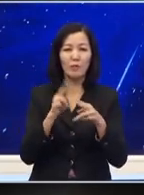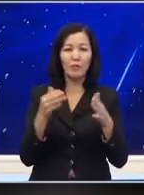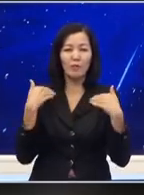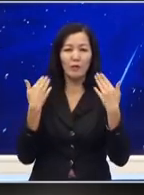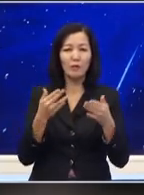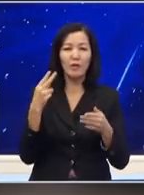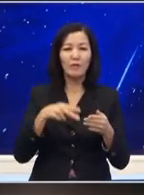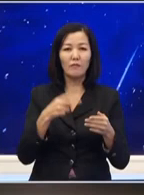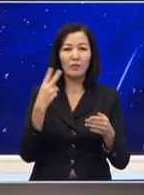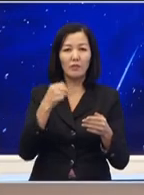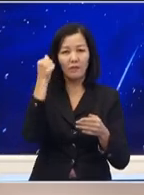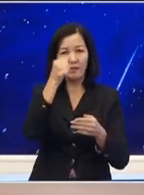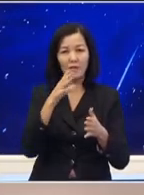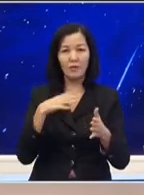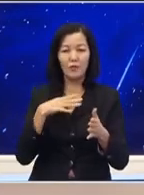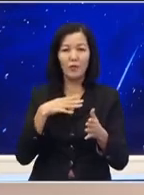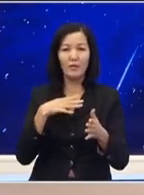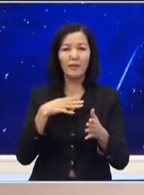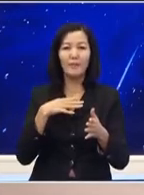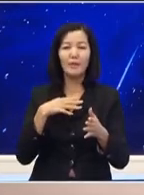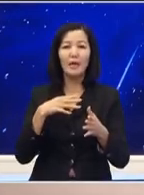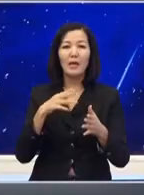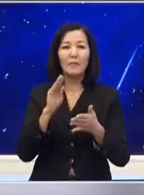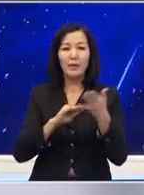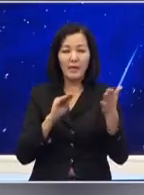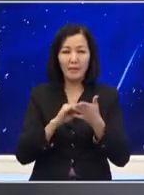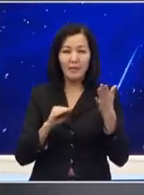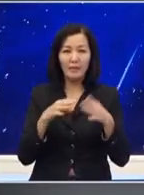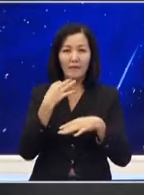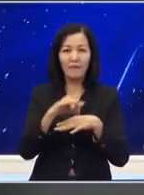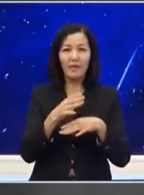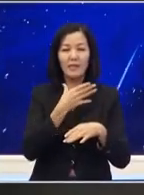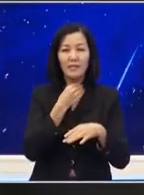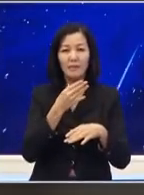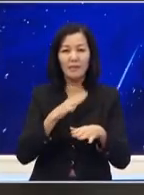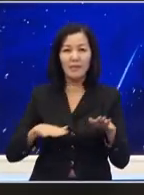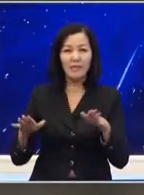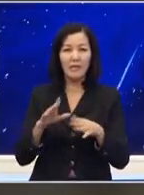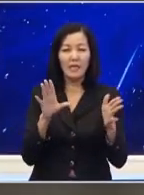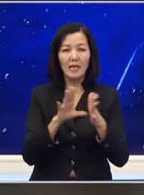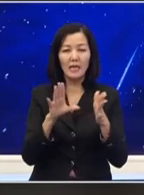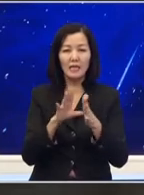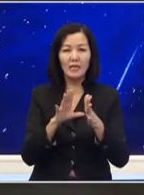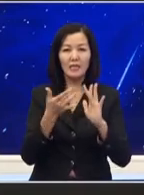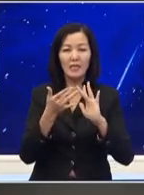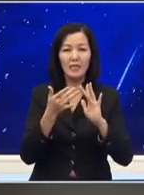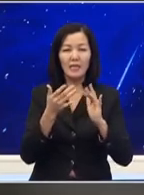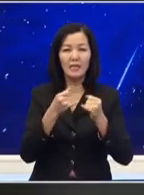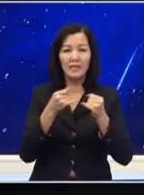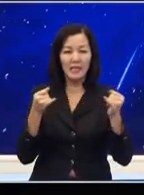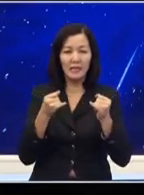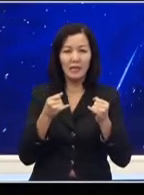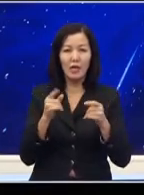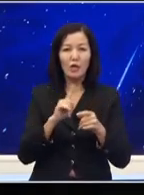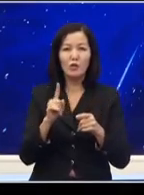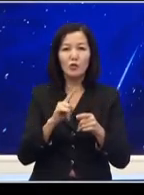преподнес 2020 год. Инцидент прокомментировали в филиале «Семейские территориальные электрические сети». Выяснилось,